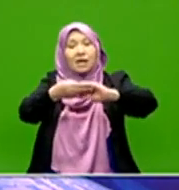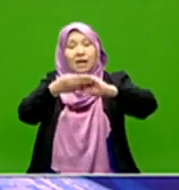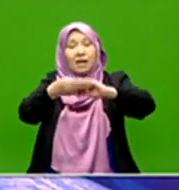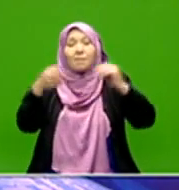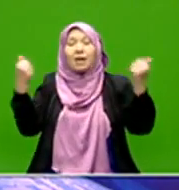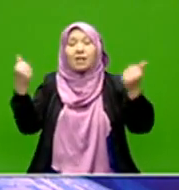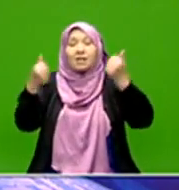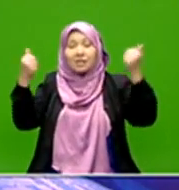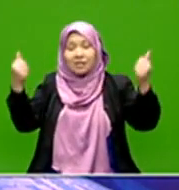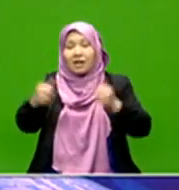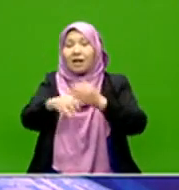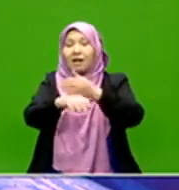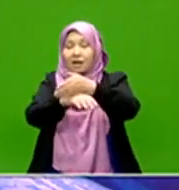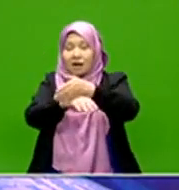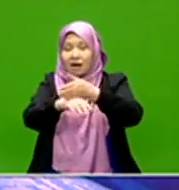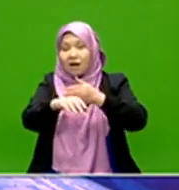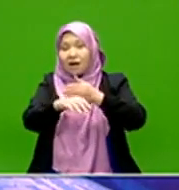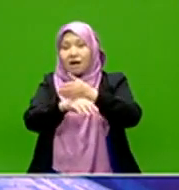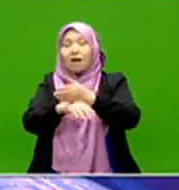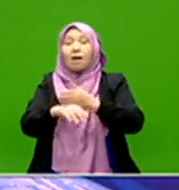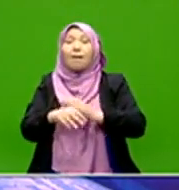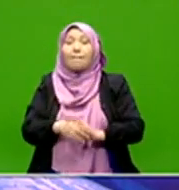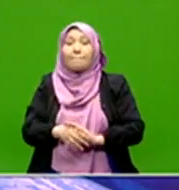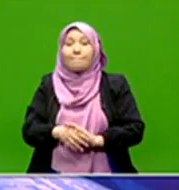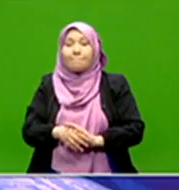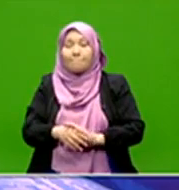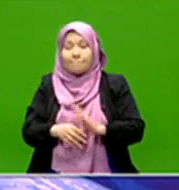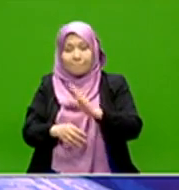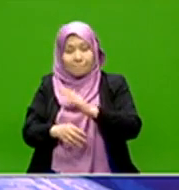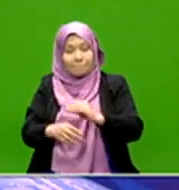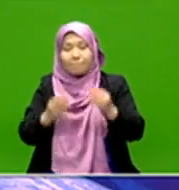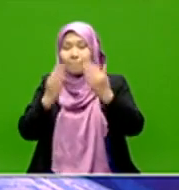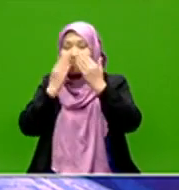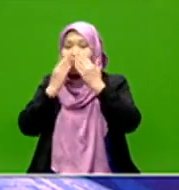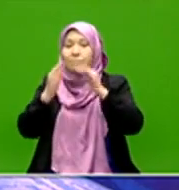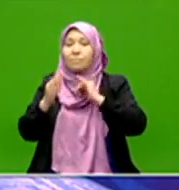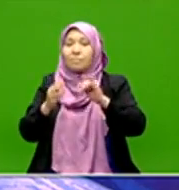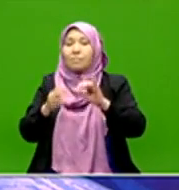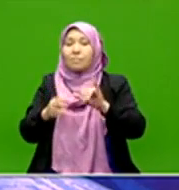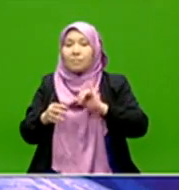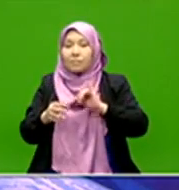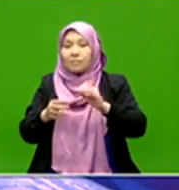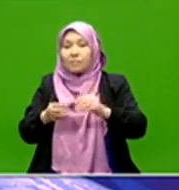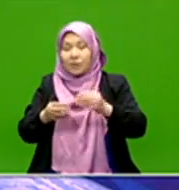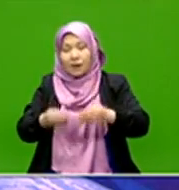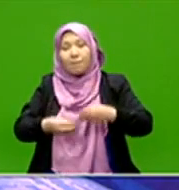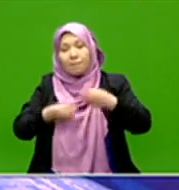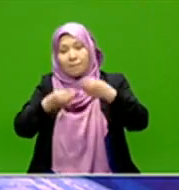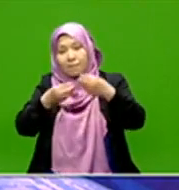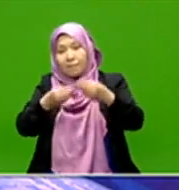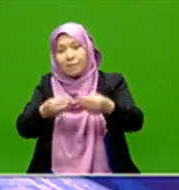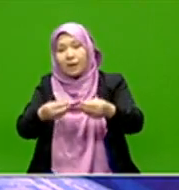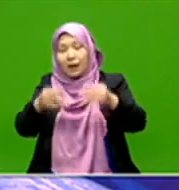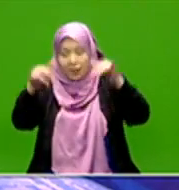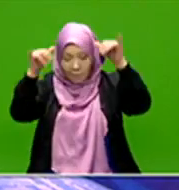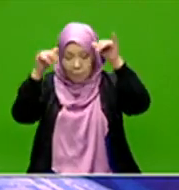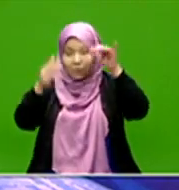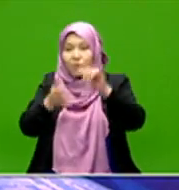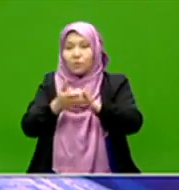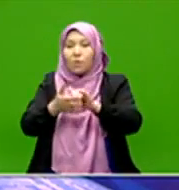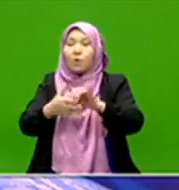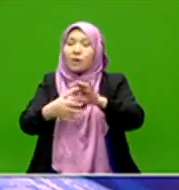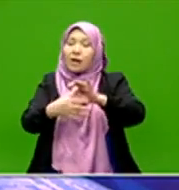saya di Terengganu, di Gong Kijang tu, di kampung Gong Kijang, tengah lapah apa, tengah bagi apa lembu tu, daging